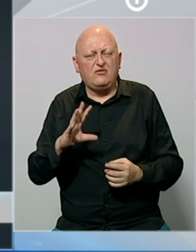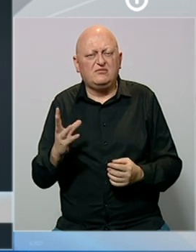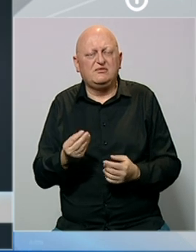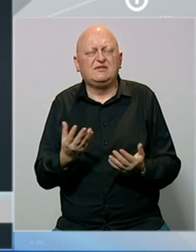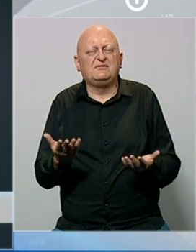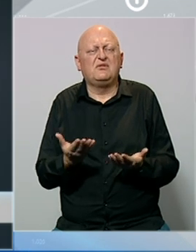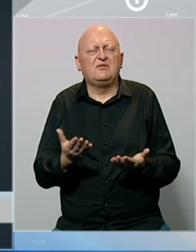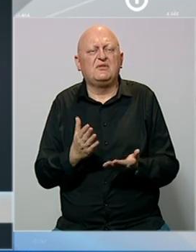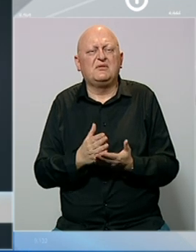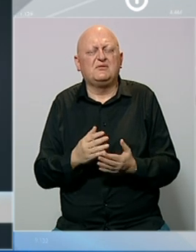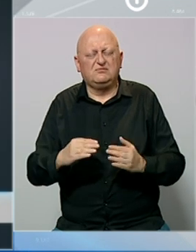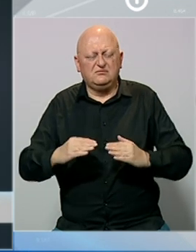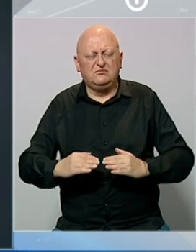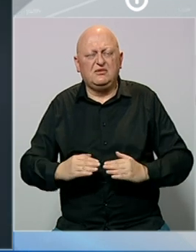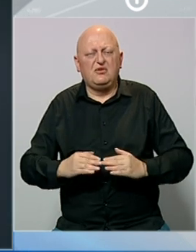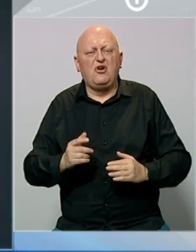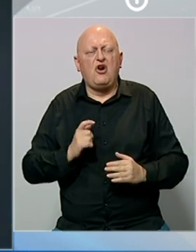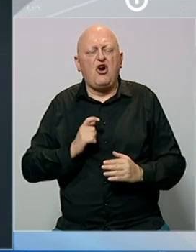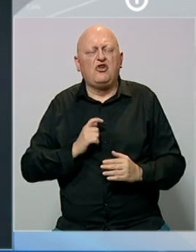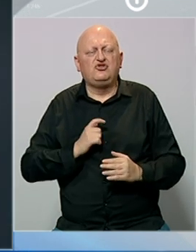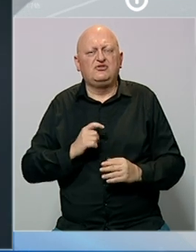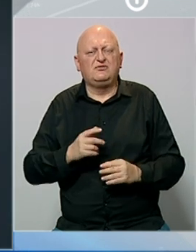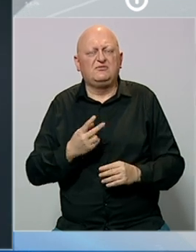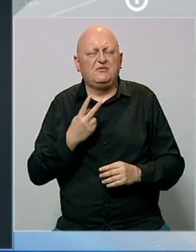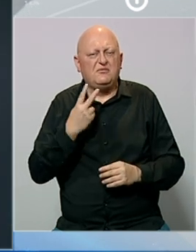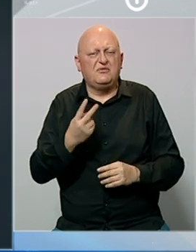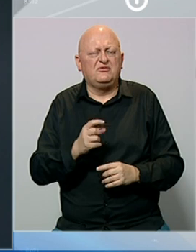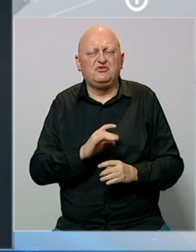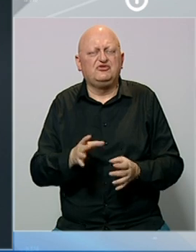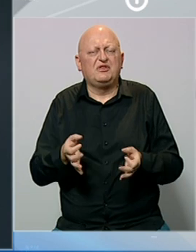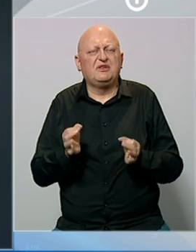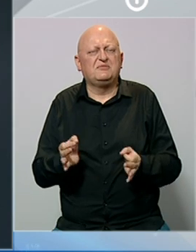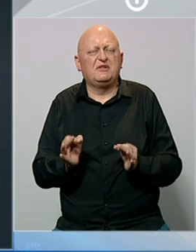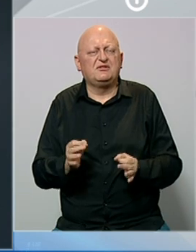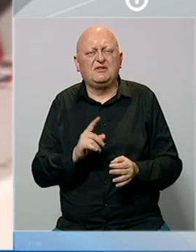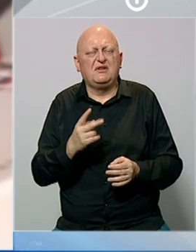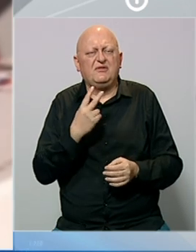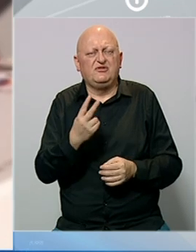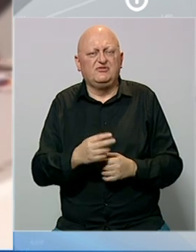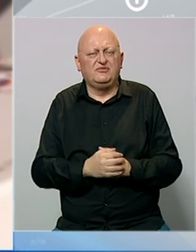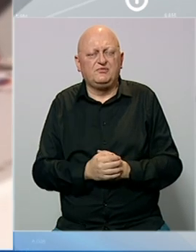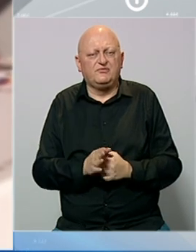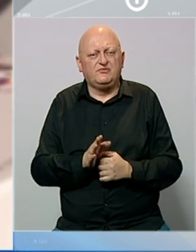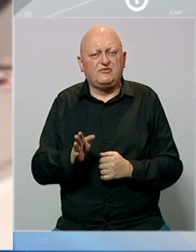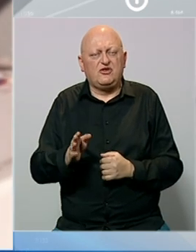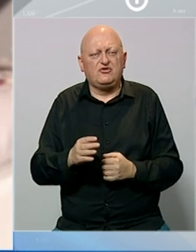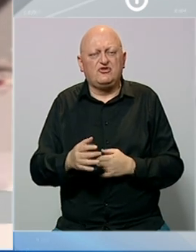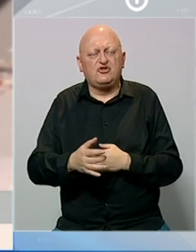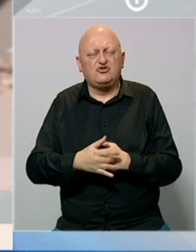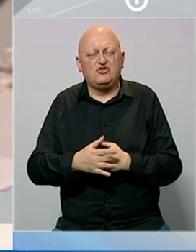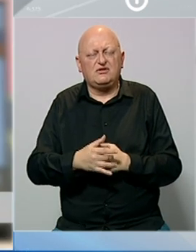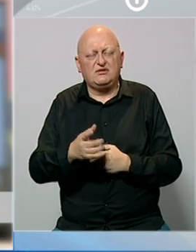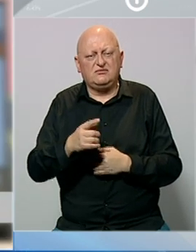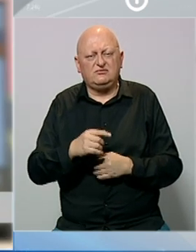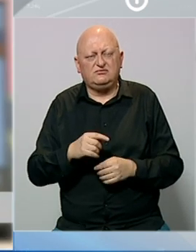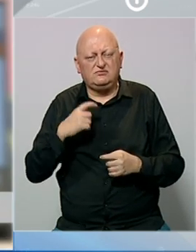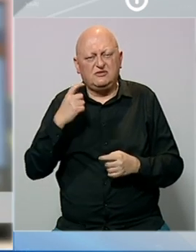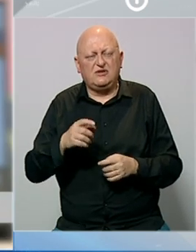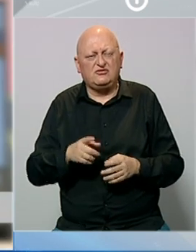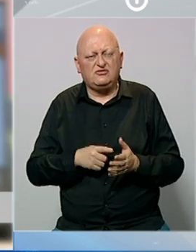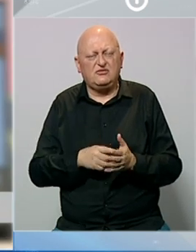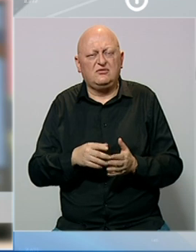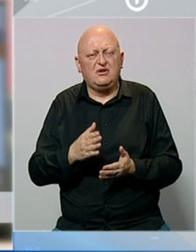nekakvim marginama očekivanog, predvidljivog i ništa spektakularno nije viđeno. Iz ugla sociologa, stranačka promocija je svedena